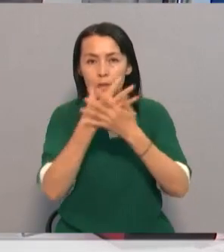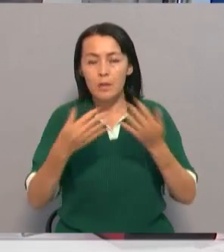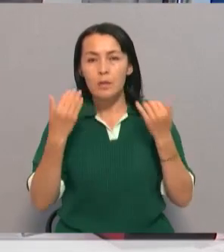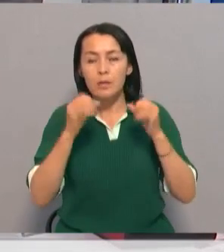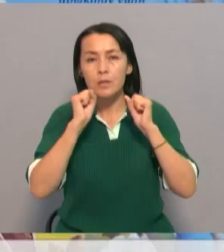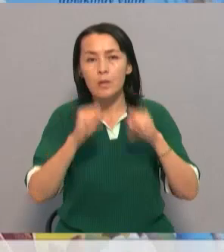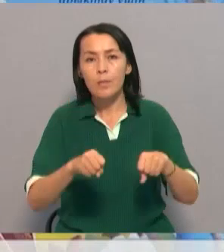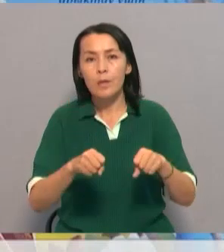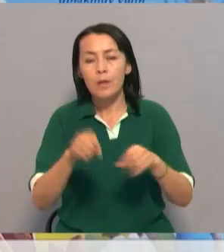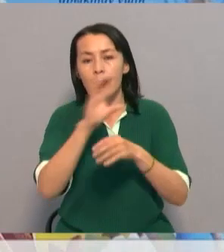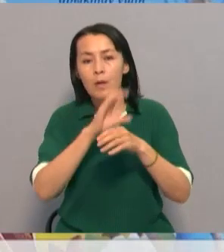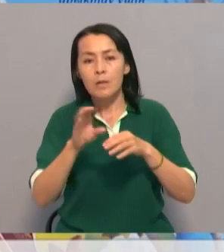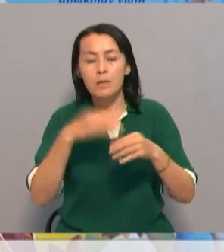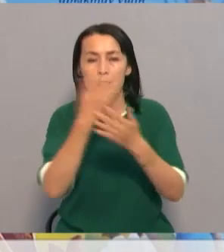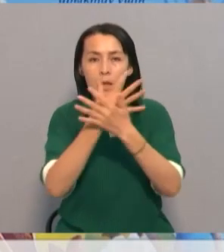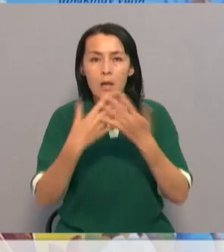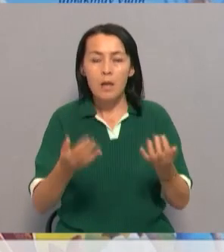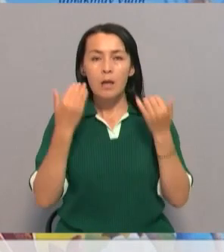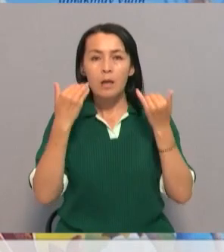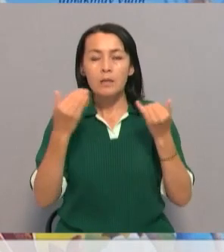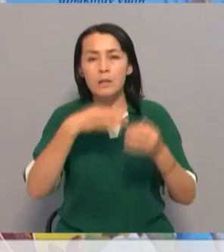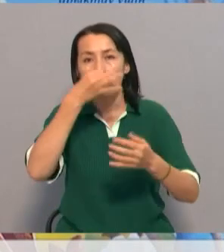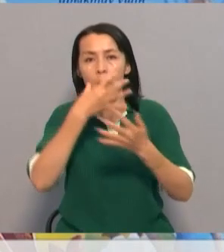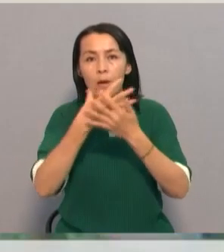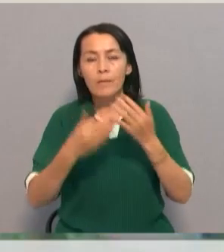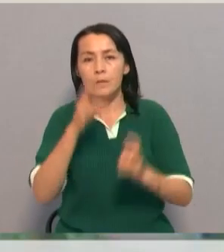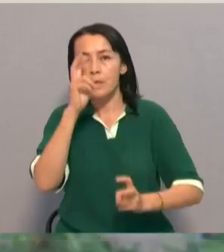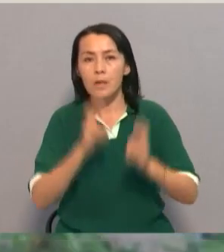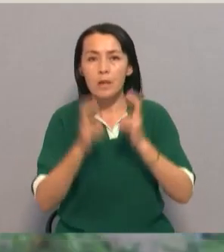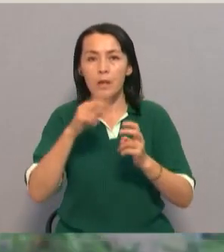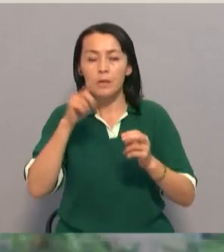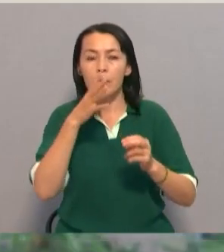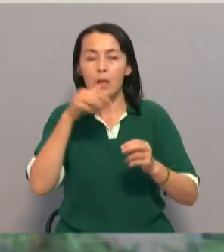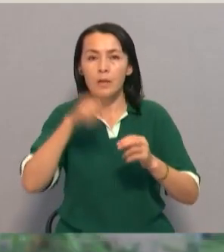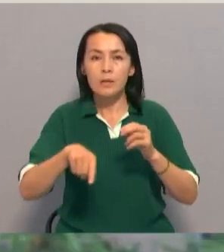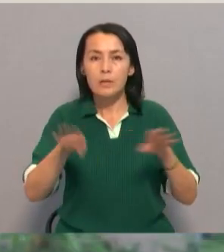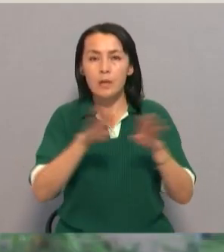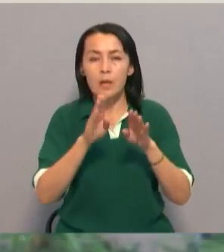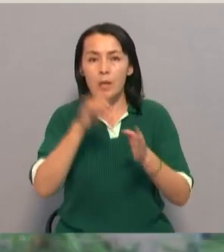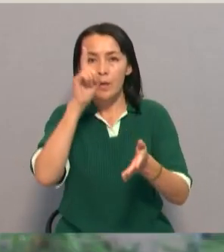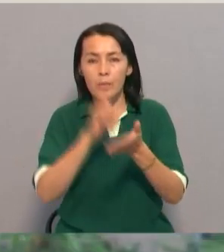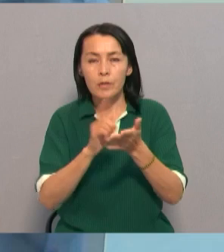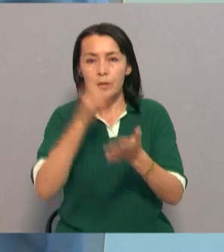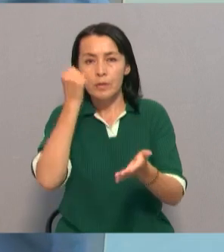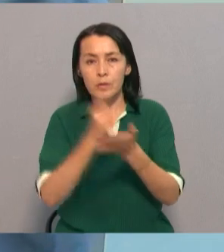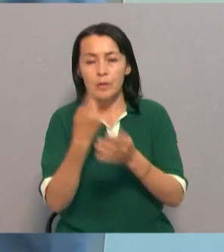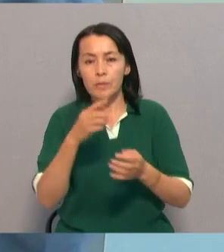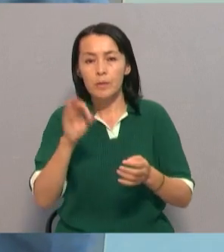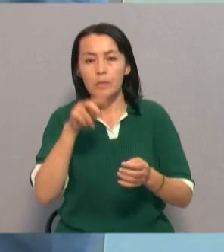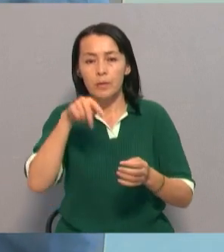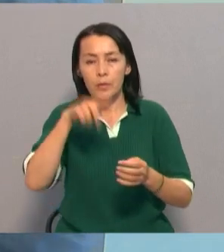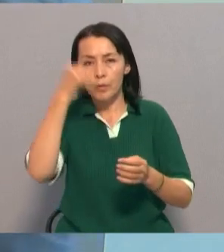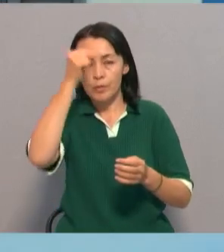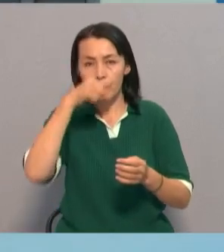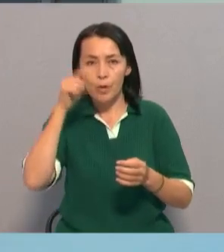средства могут быть произведены на производственных линиях фармацевтических заводов до момента введения обязательной маркировки в Казахстане с 1 июля